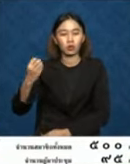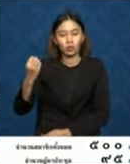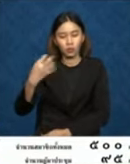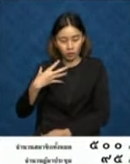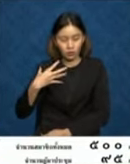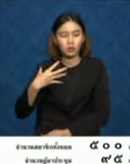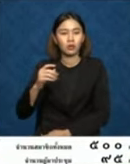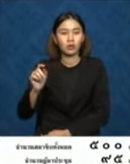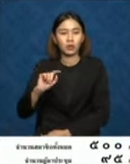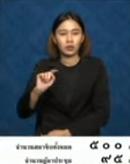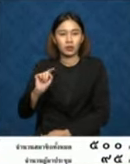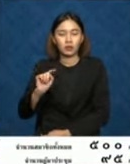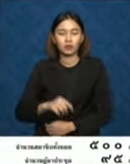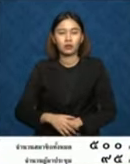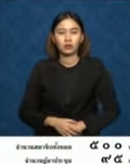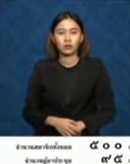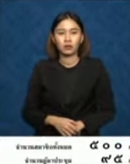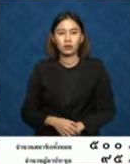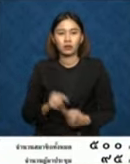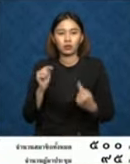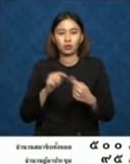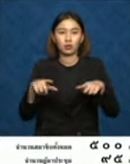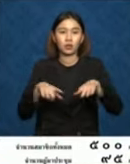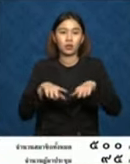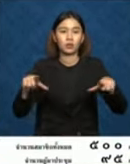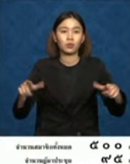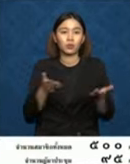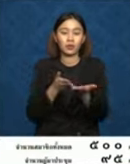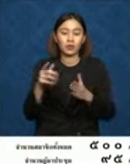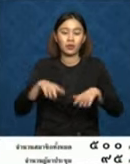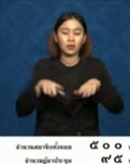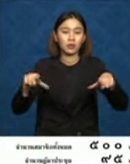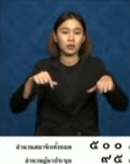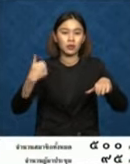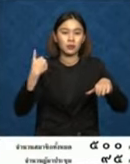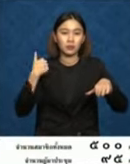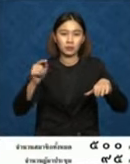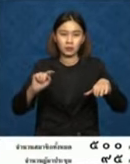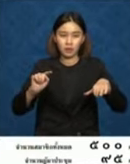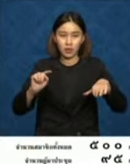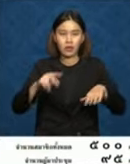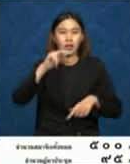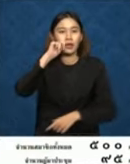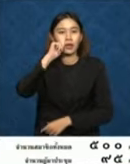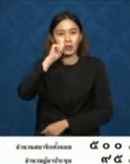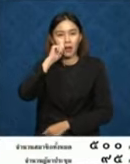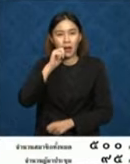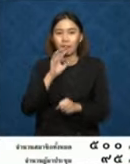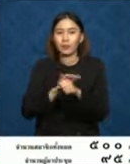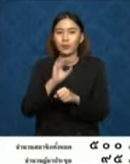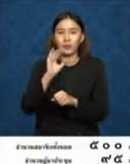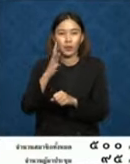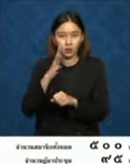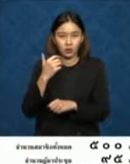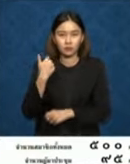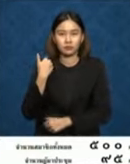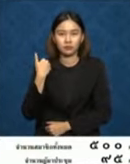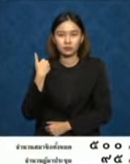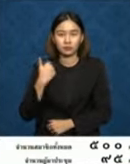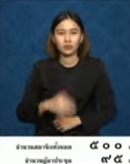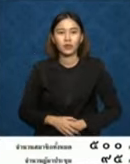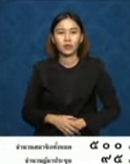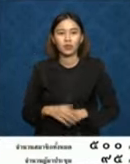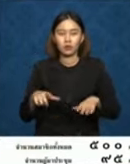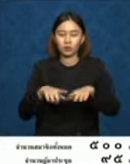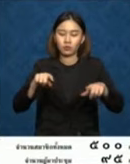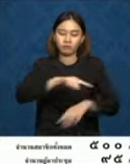นากระแซงแจ้งมาว่าในเขตพื้นที่นะคะมีน้ำนะคะขาดแคลนเป็นจำนวนมากค่ะแล้วก็เป็นว